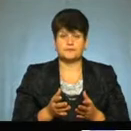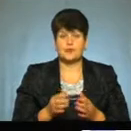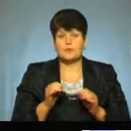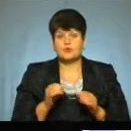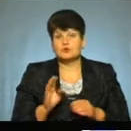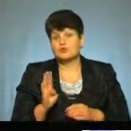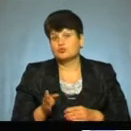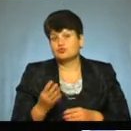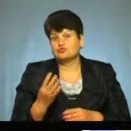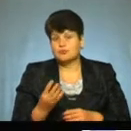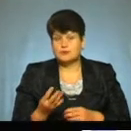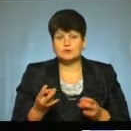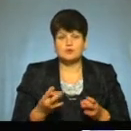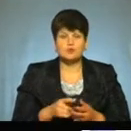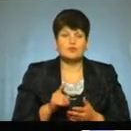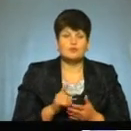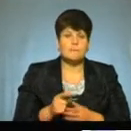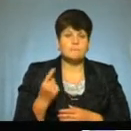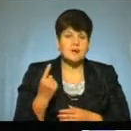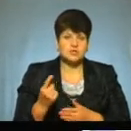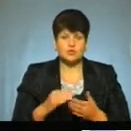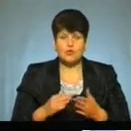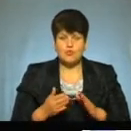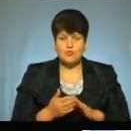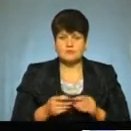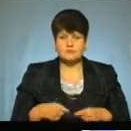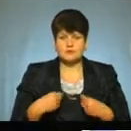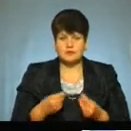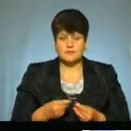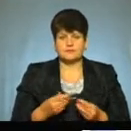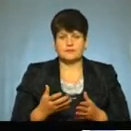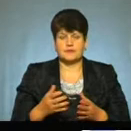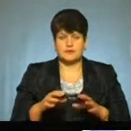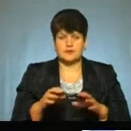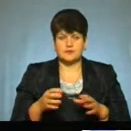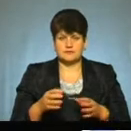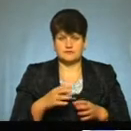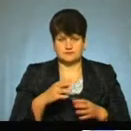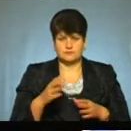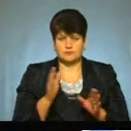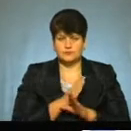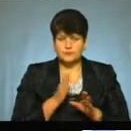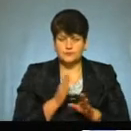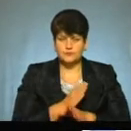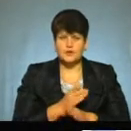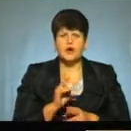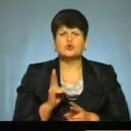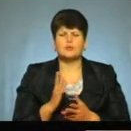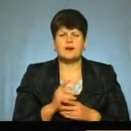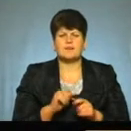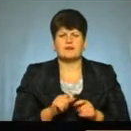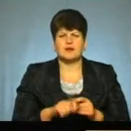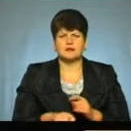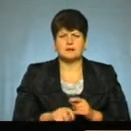можливо бути і 4. Потрібно обов'язково, це перша умова, це приток вентиляції. І справність димових і вентиляційних каналів. До речі,